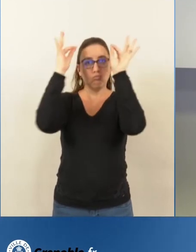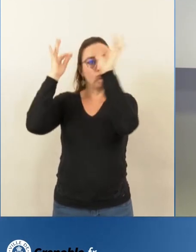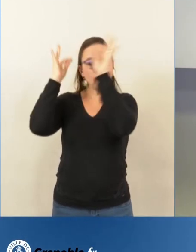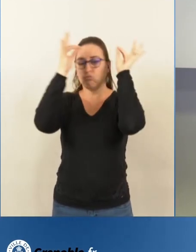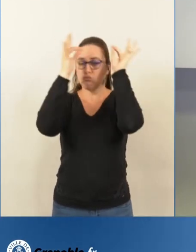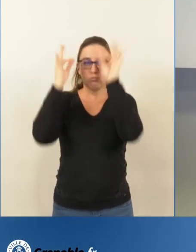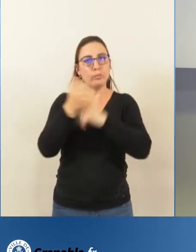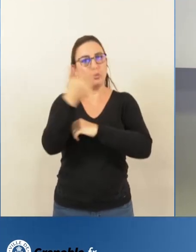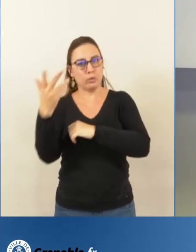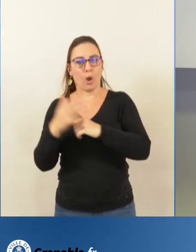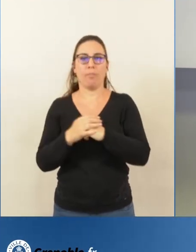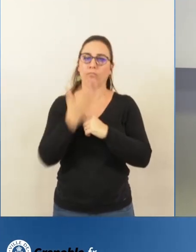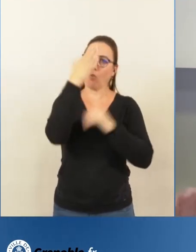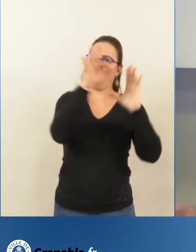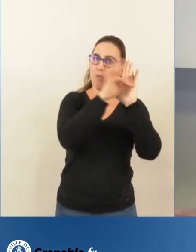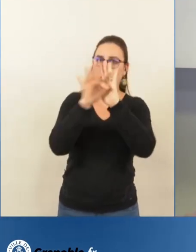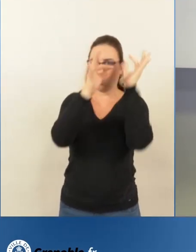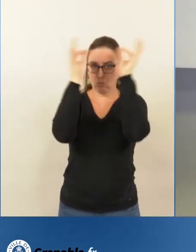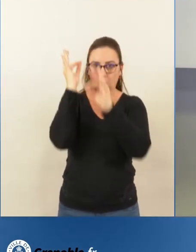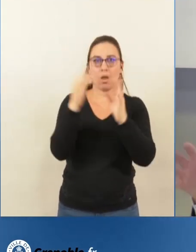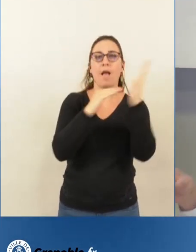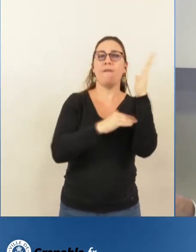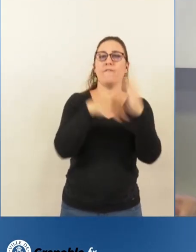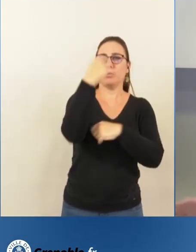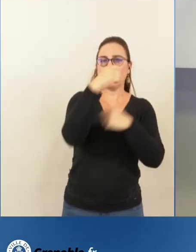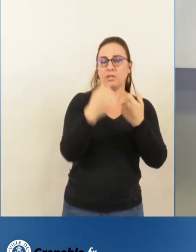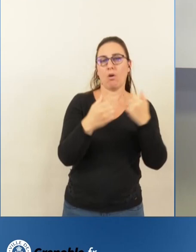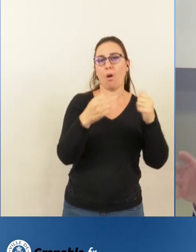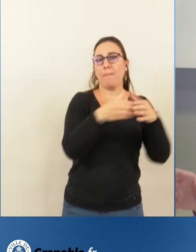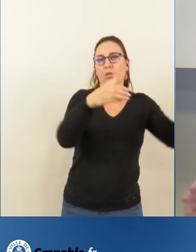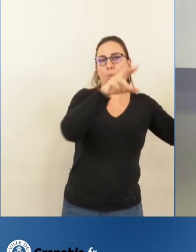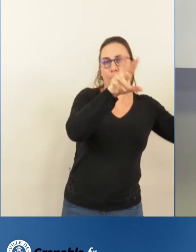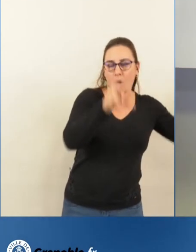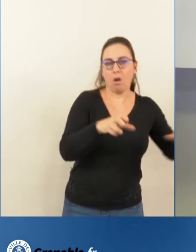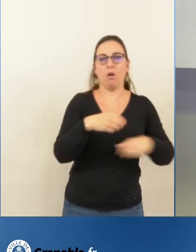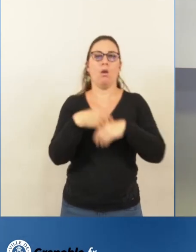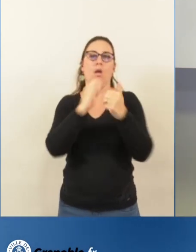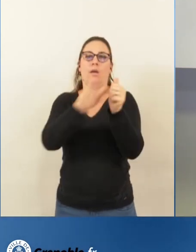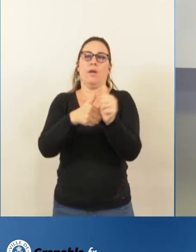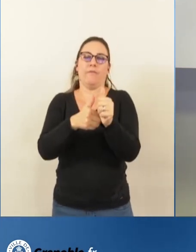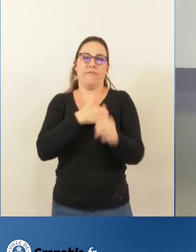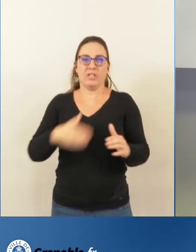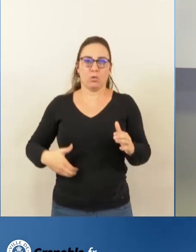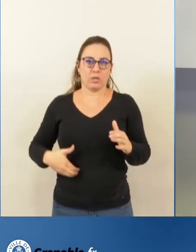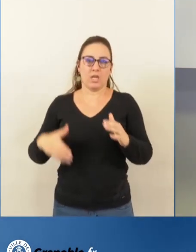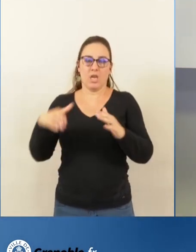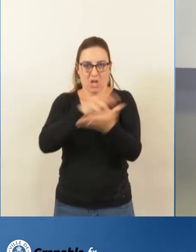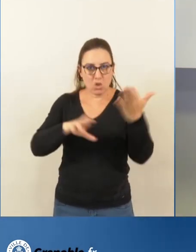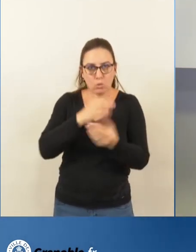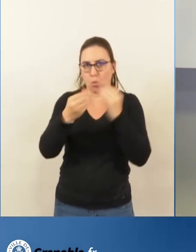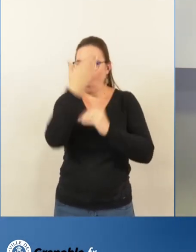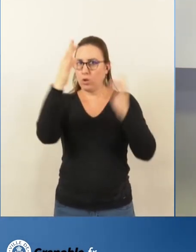avec d'autres fonctions qui peuvent être de vice-président la métropole qui peuvent être de conseiller régionaux qui peuvent être d'autres mandats